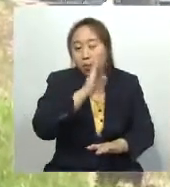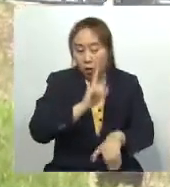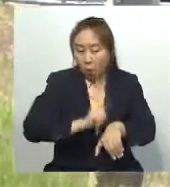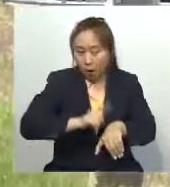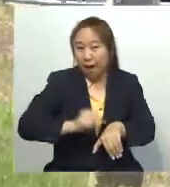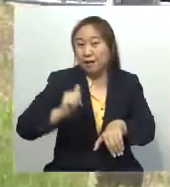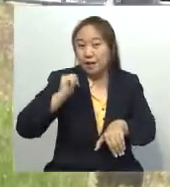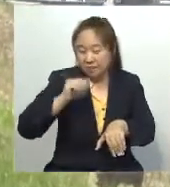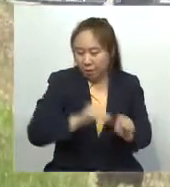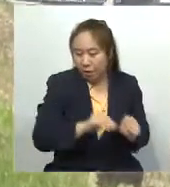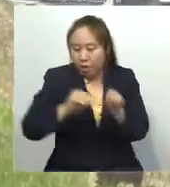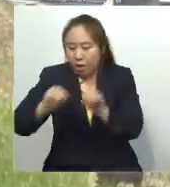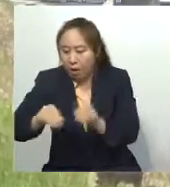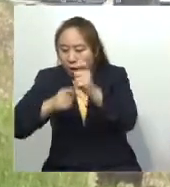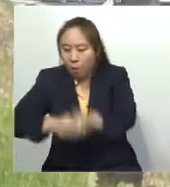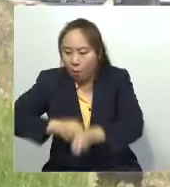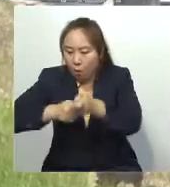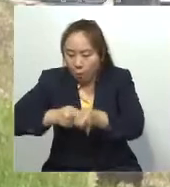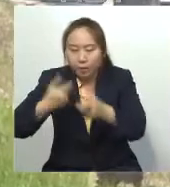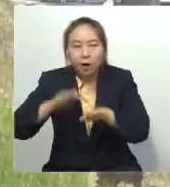ในห่วงเวลาเดิมนะครับช่วงเวลา